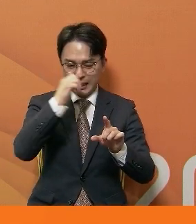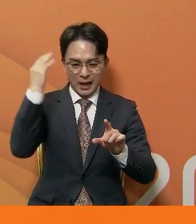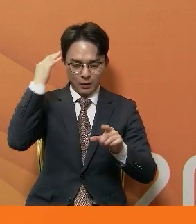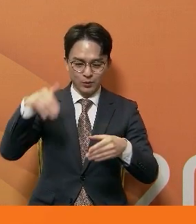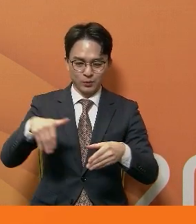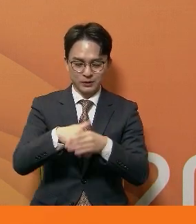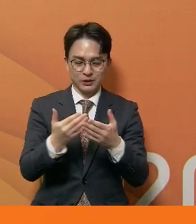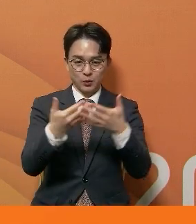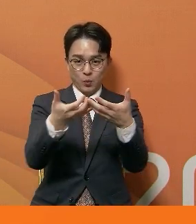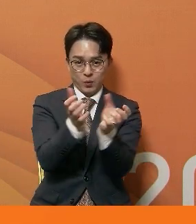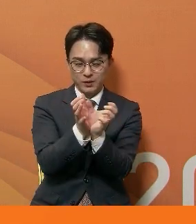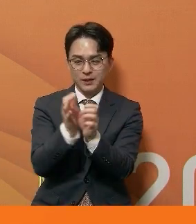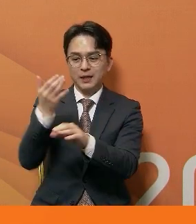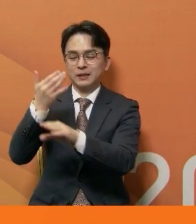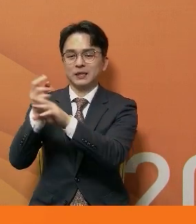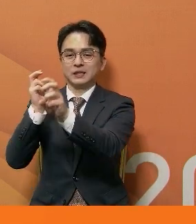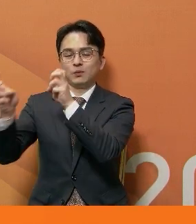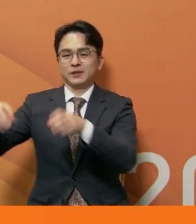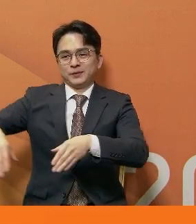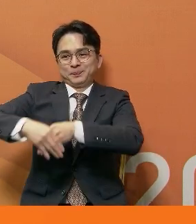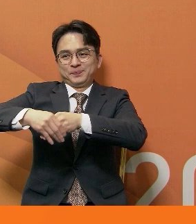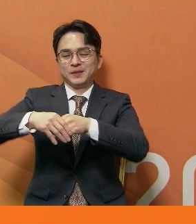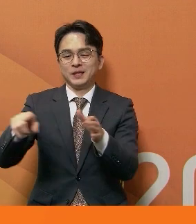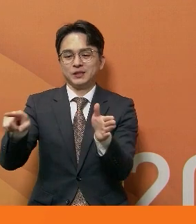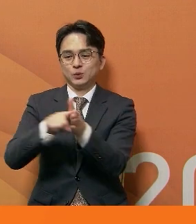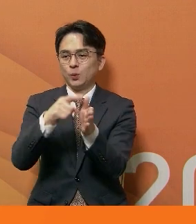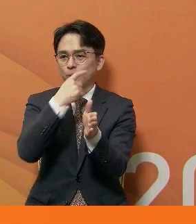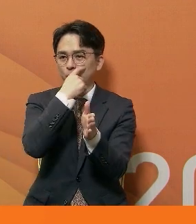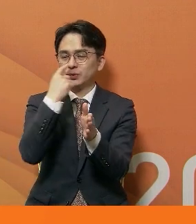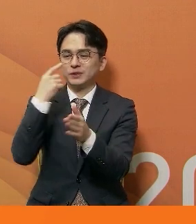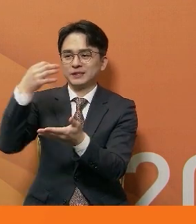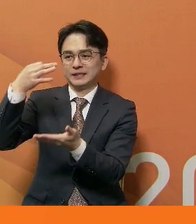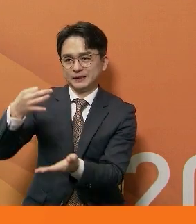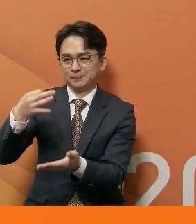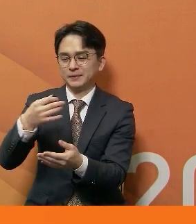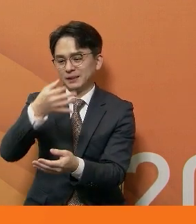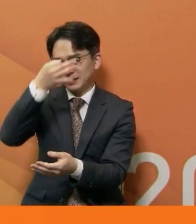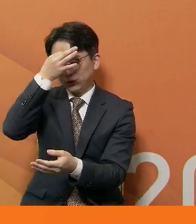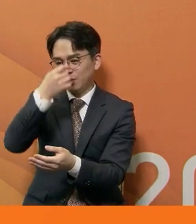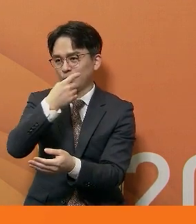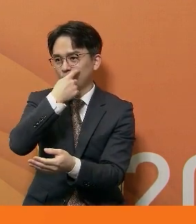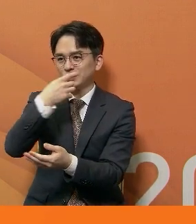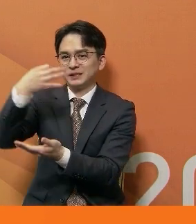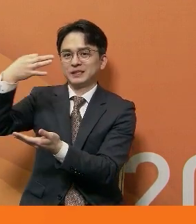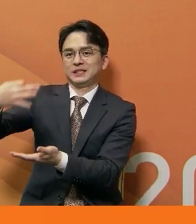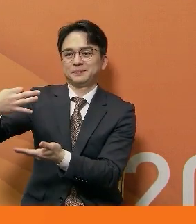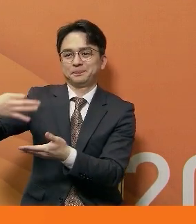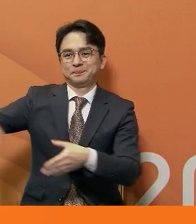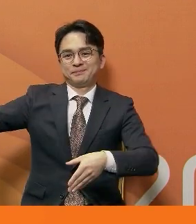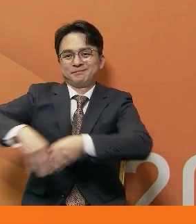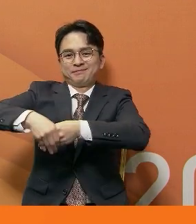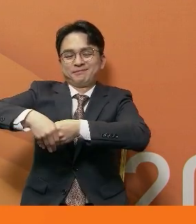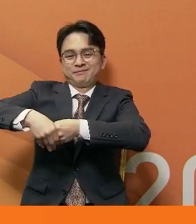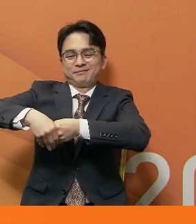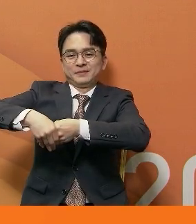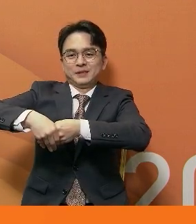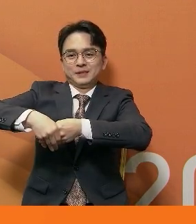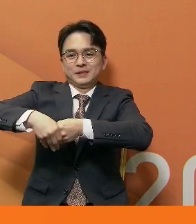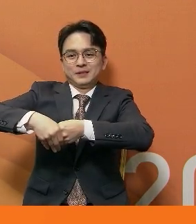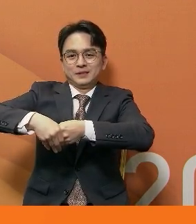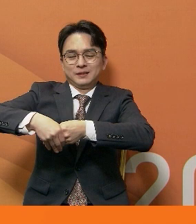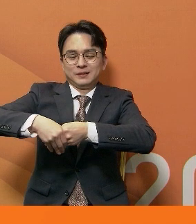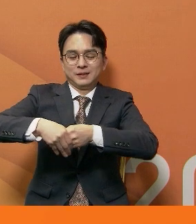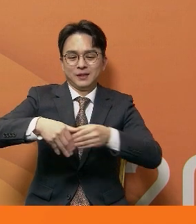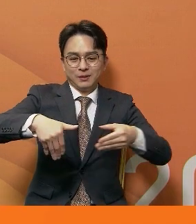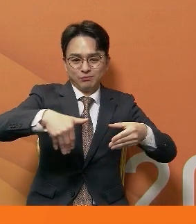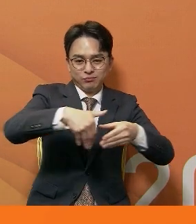하고 있는데요 신용보증기금하고 그리고 기술보증기금과 같은 보증기금과 협력해서 추진을 하고 있습니다 컨텐츠